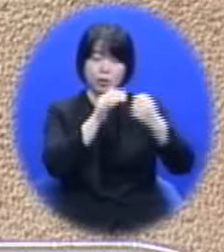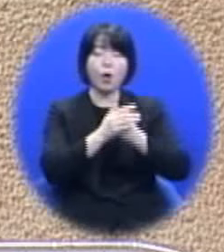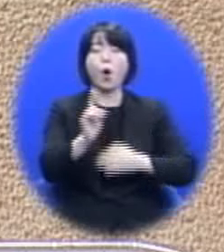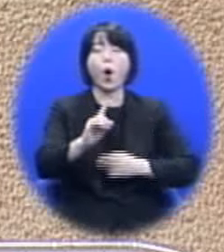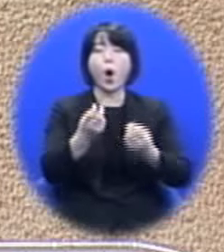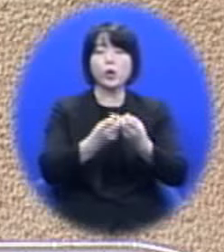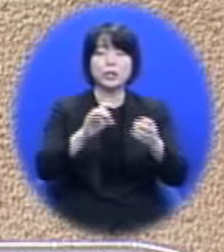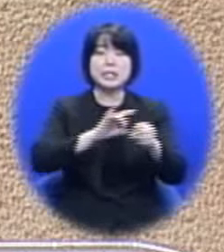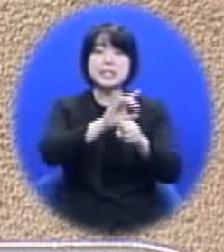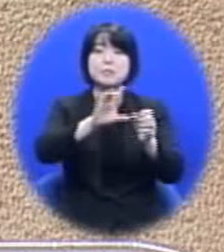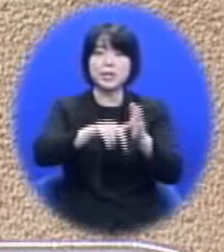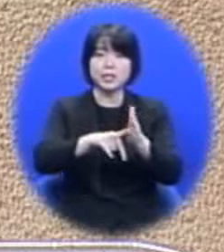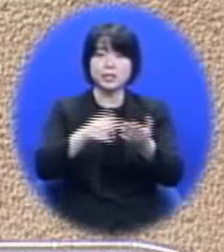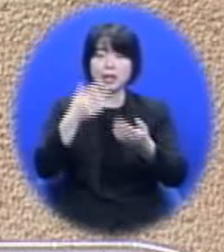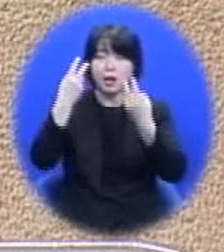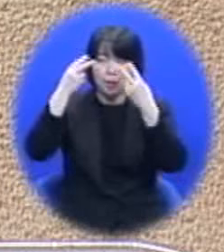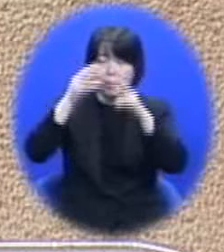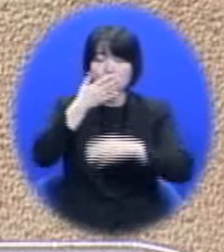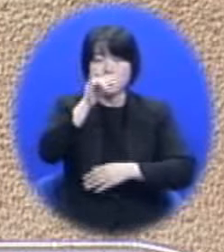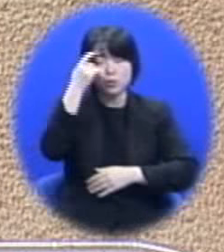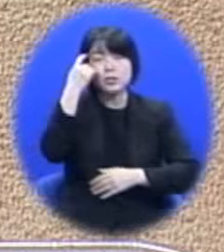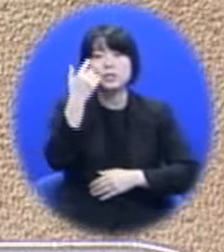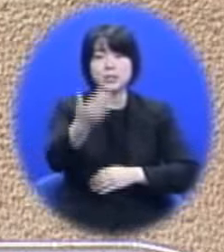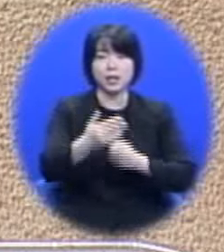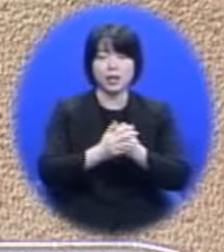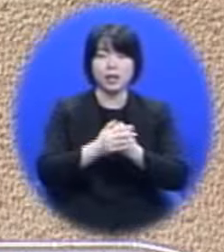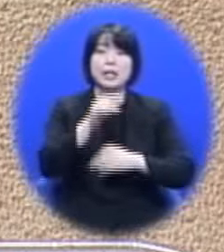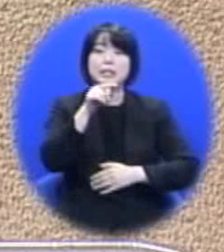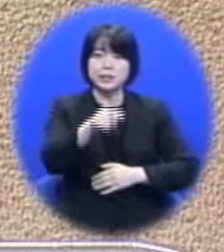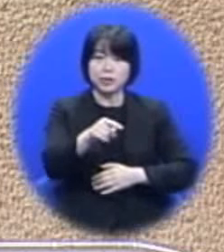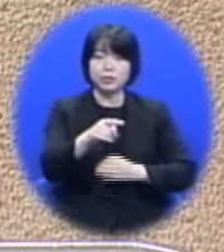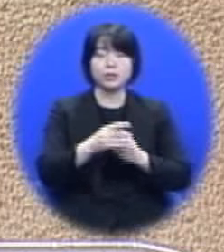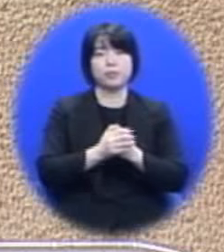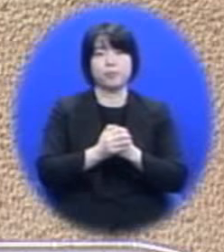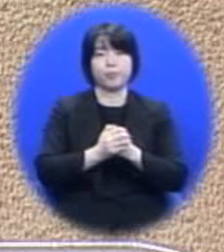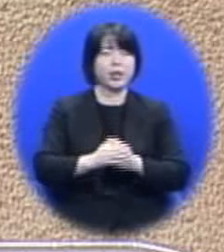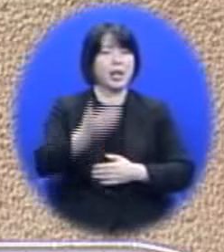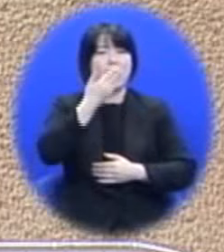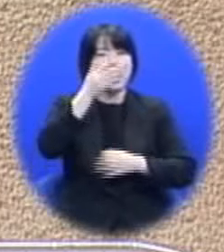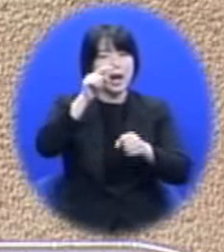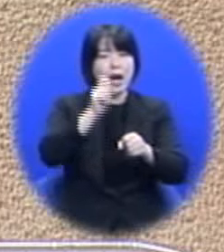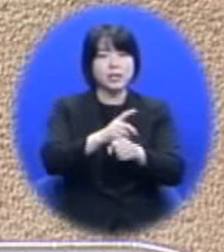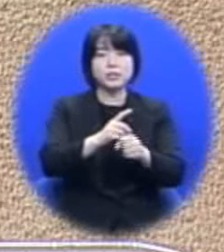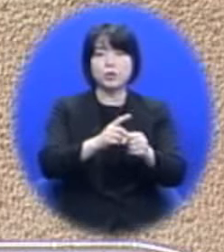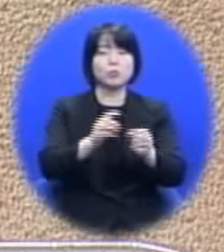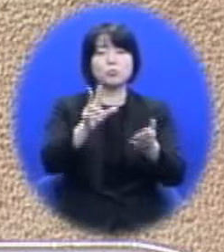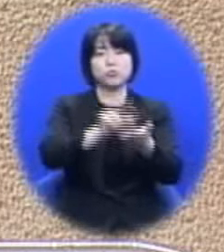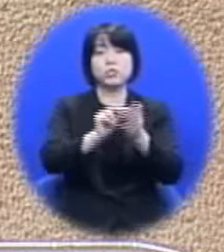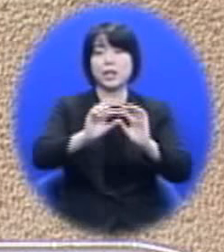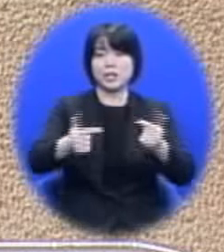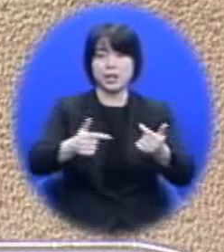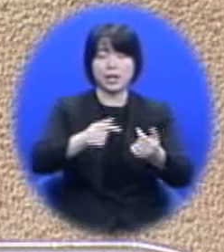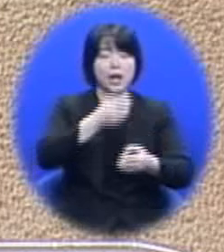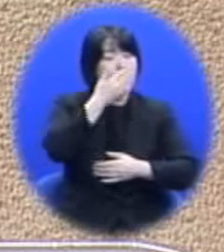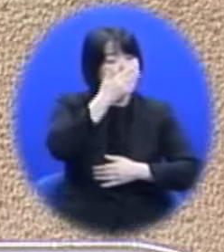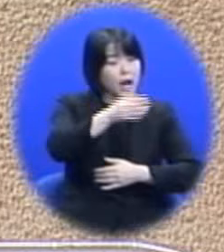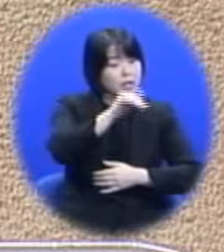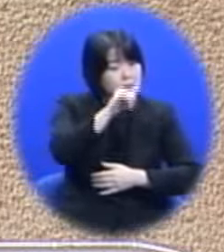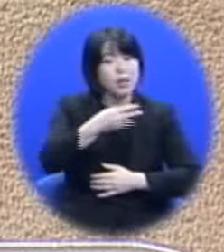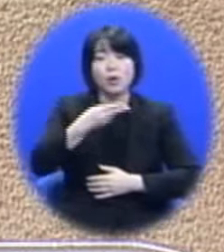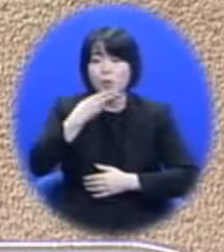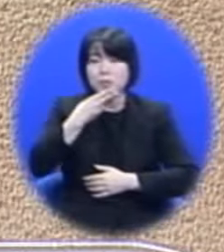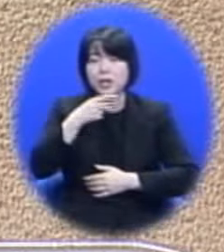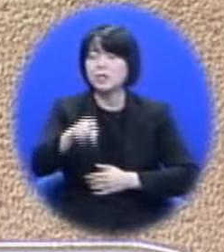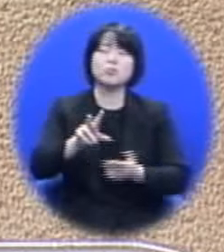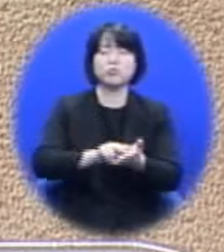있느냐. 여러분, 24시간 주님을 바라보는 것은 가능성의 문제가 아닙니다. 가능하냐 아니냐